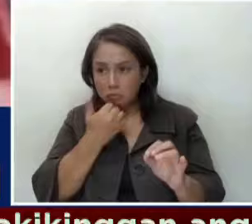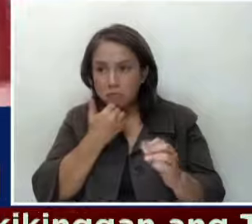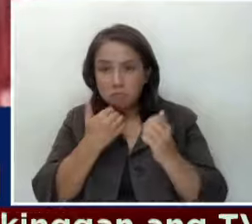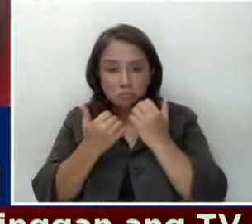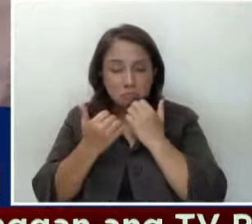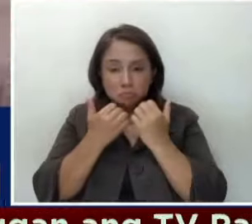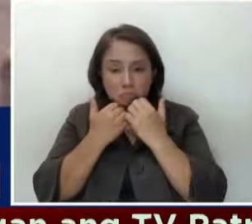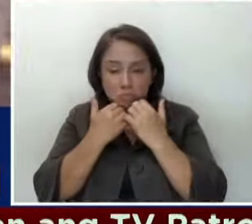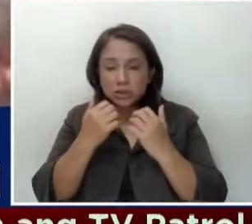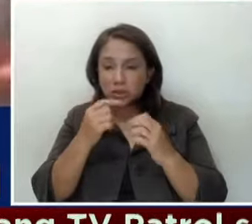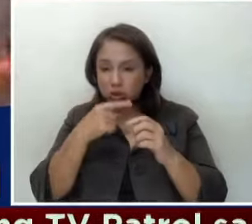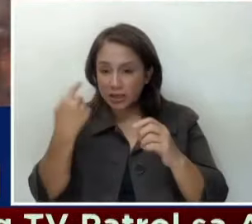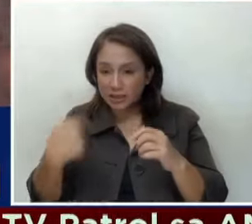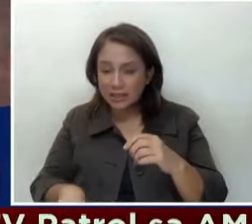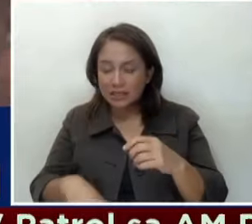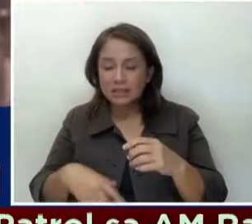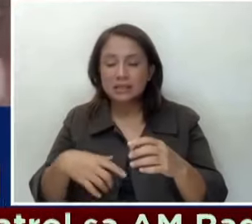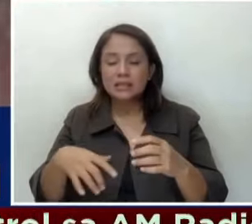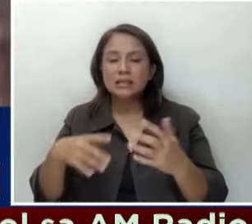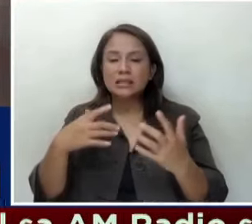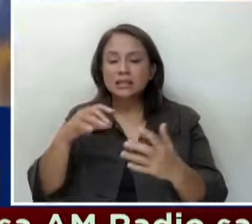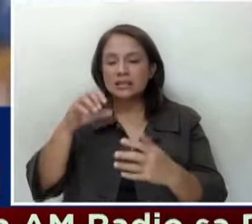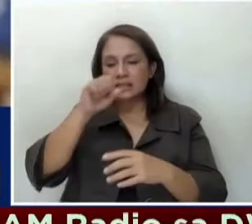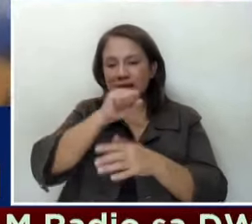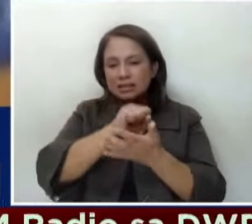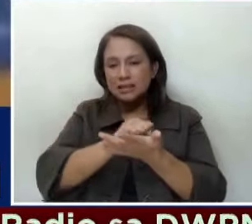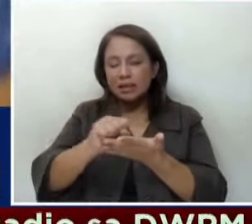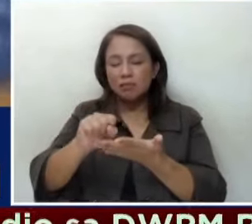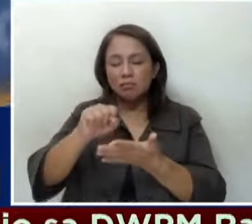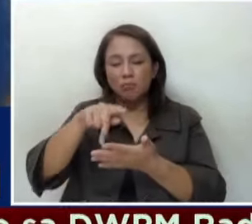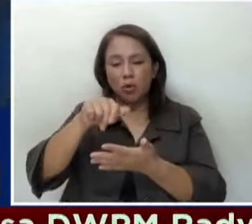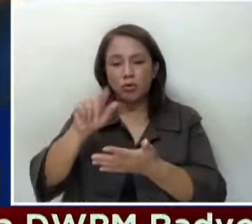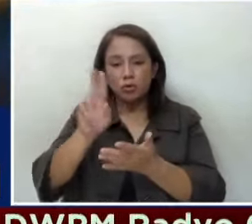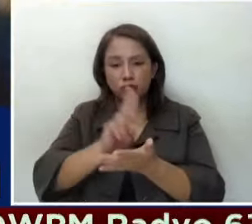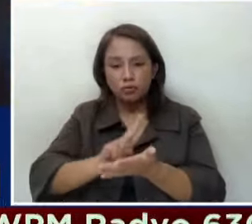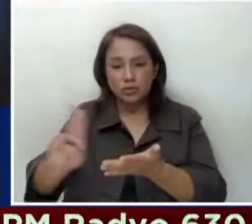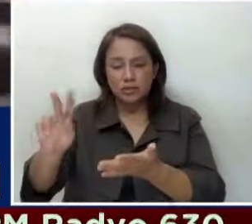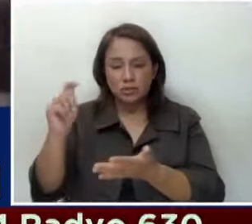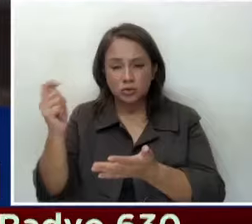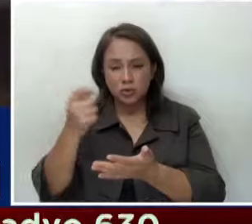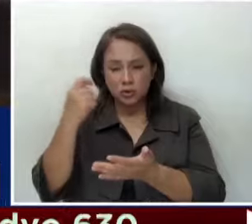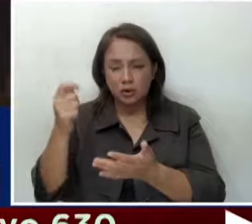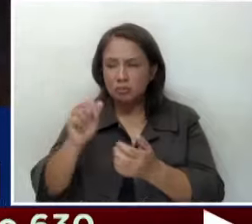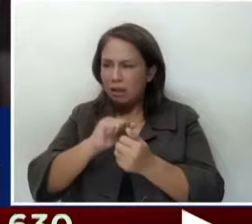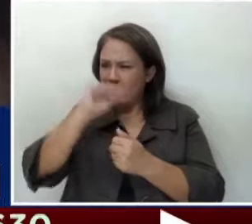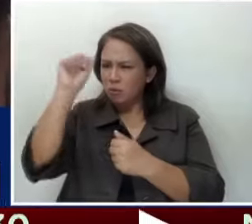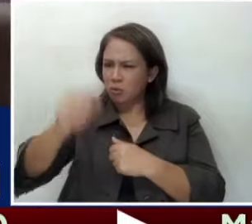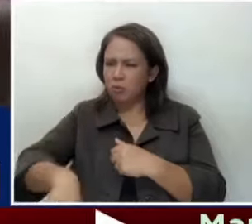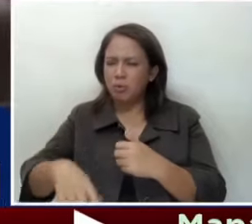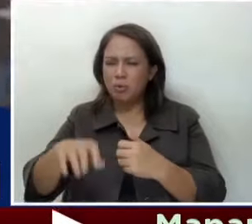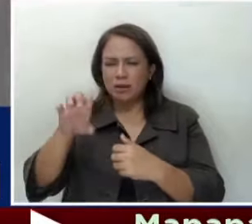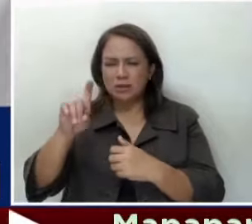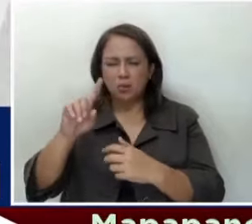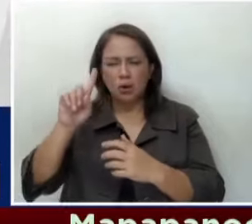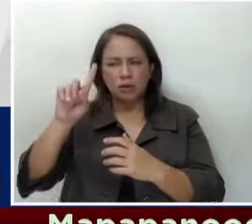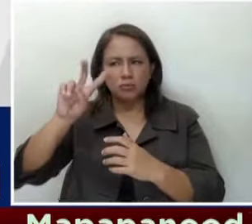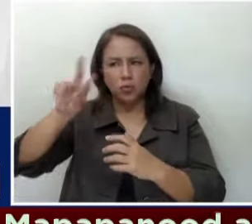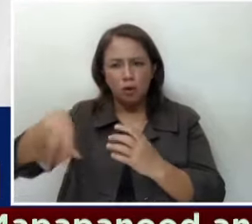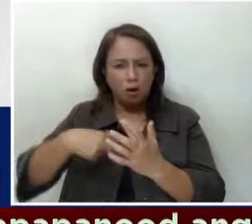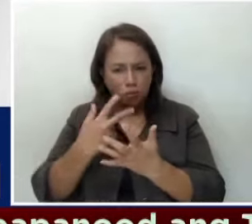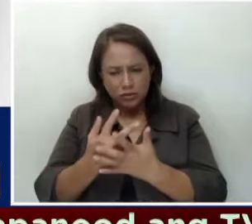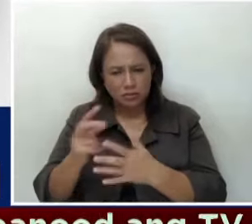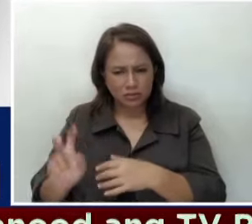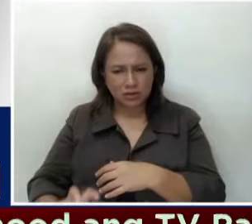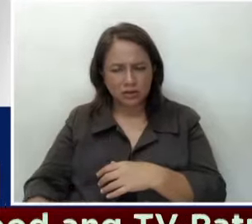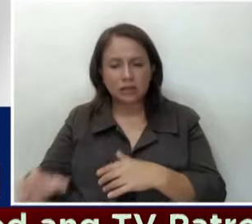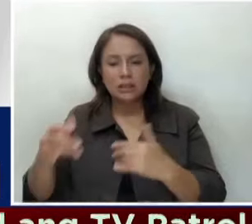mga Chinese sa St. Paul University sa Tuguegarao na malayo naman sa EDCA sites o higit 2 oras ang biyahe. Sa ngayon,